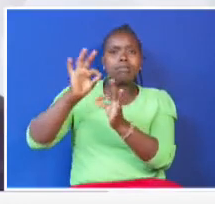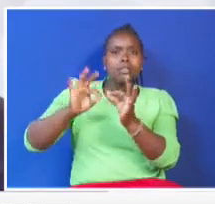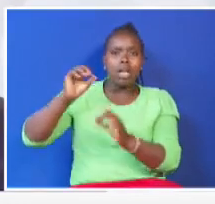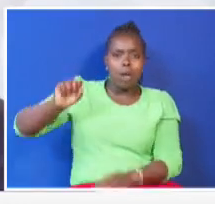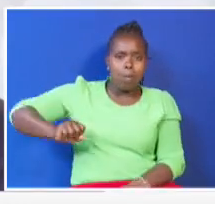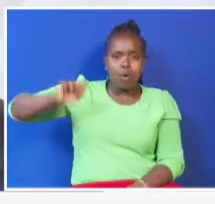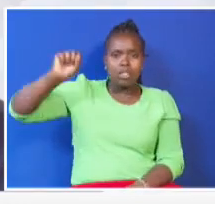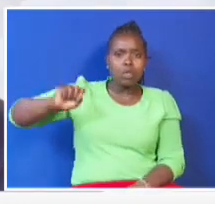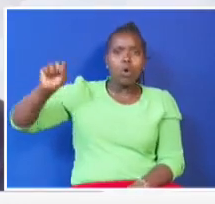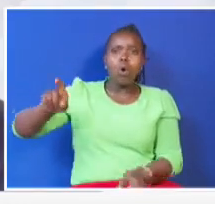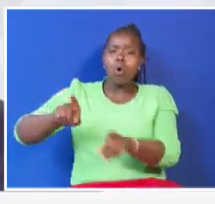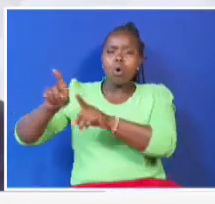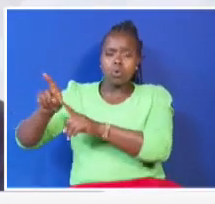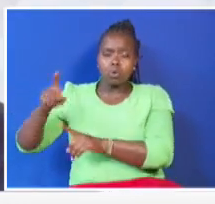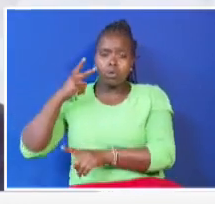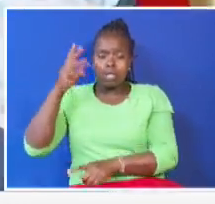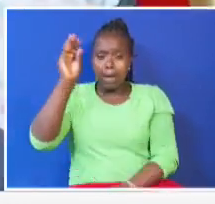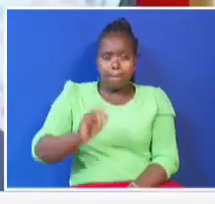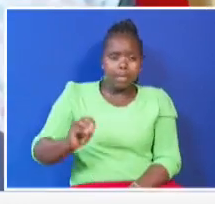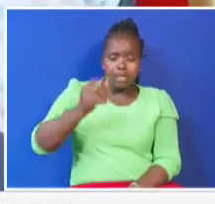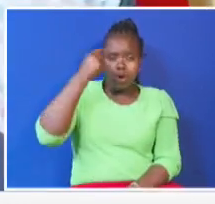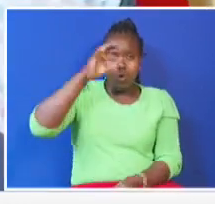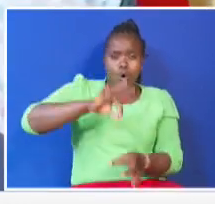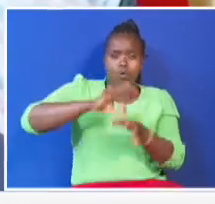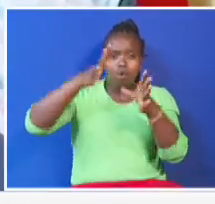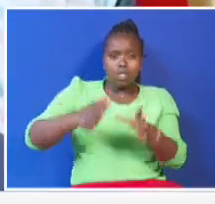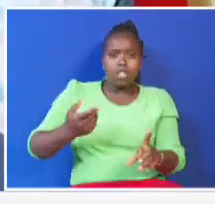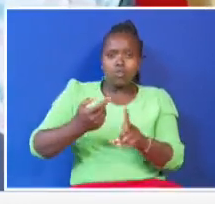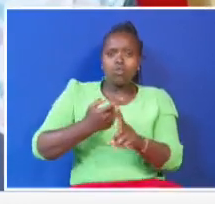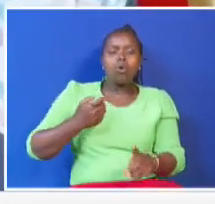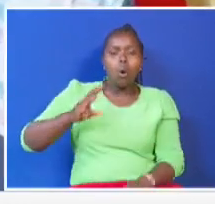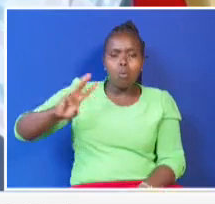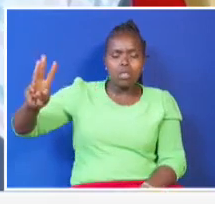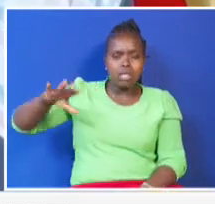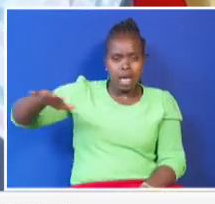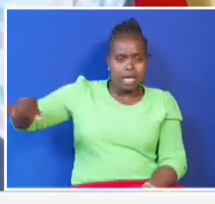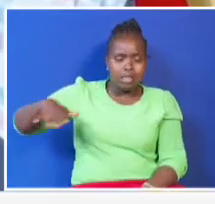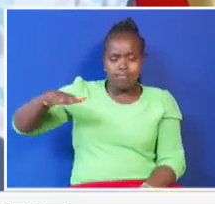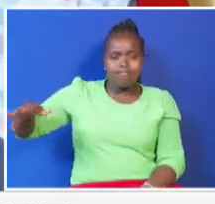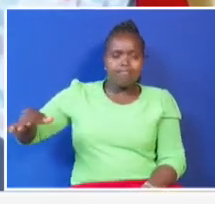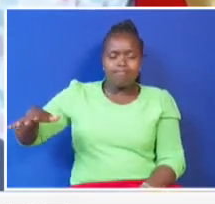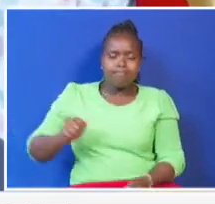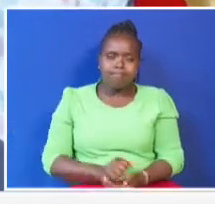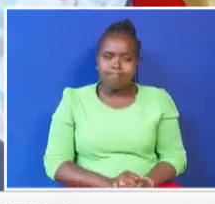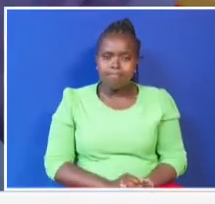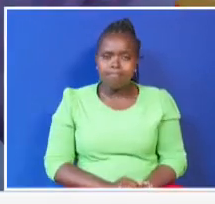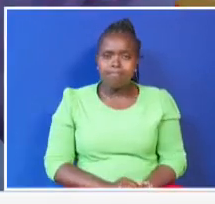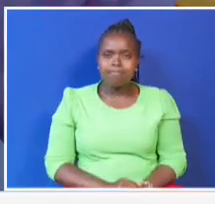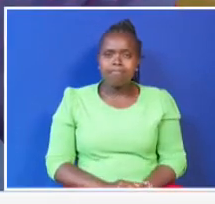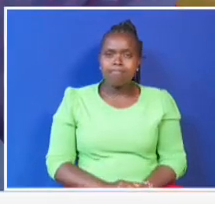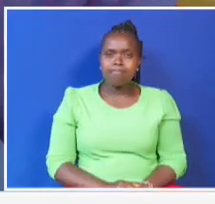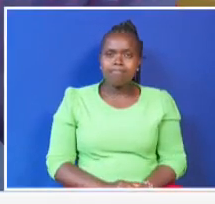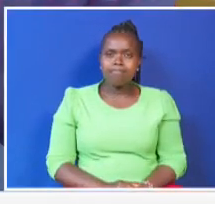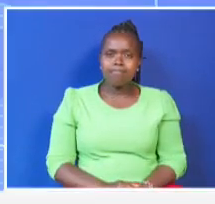kisiasa. Na ikizingatiwa asilimia kubwa ya idadi ya wapiga kura kutoka eneo la magharibi mwa Kenya. Nikiripotia Mwale wa Kirk, jina langu ni